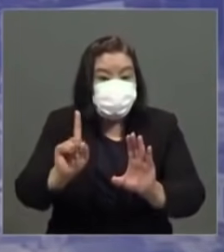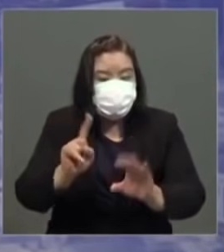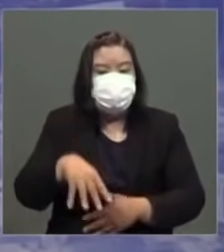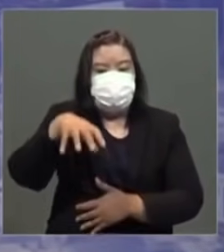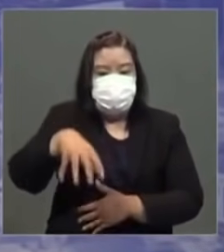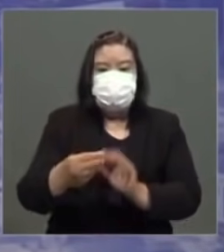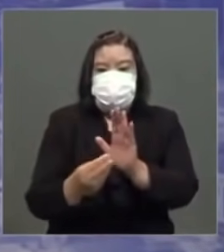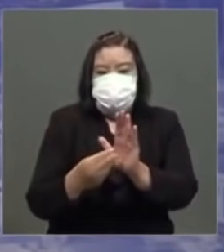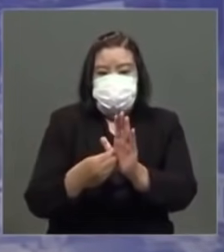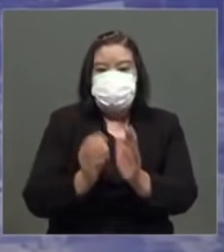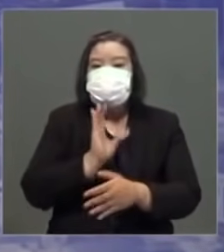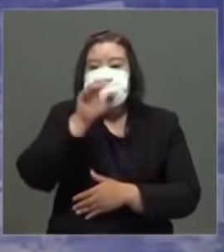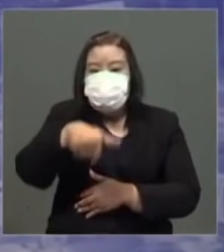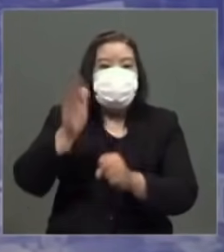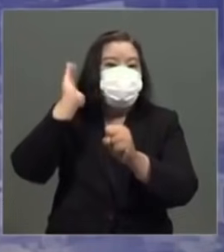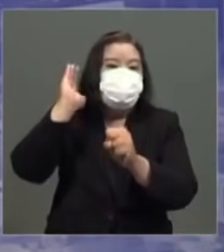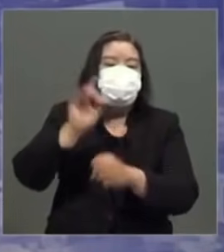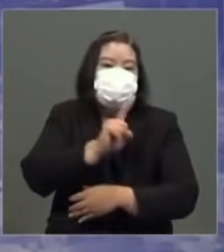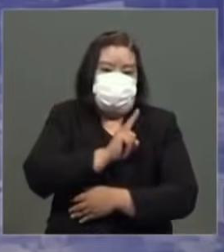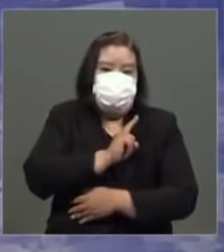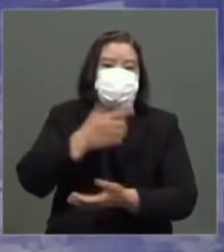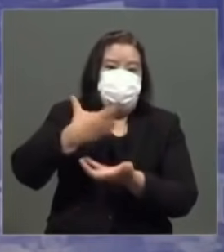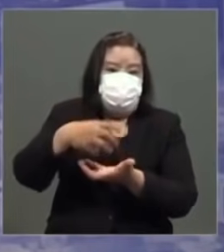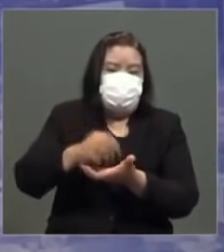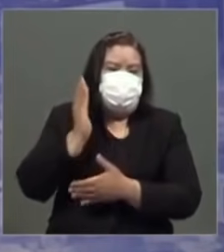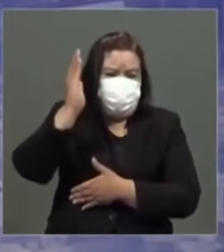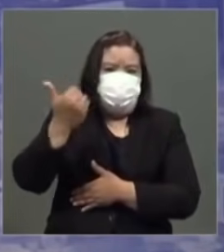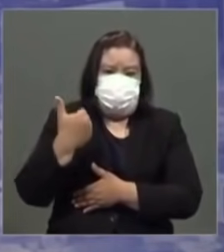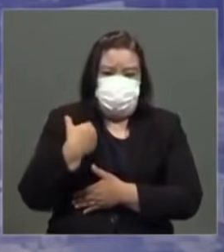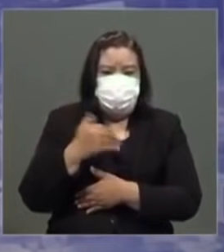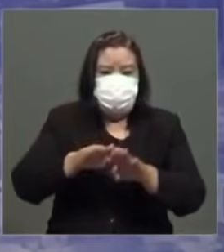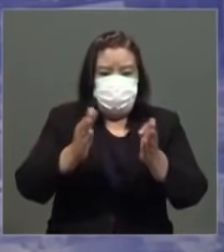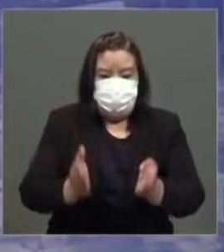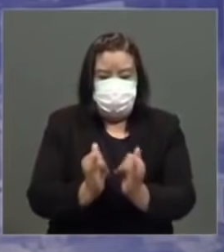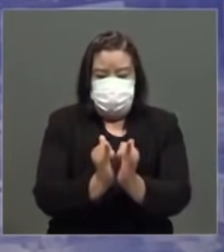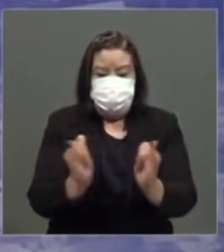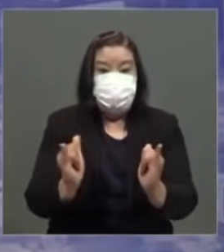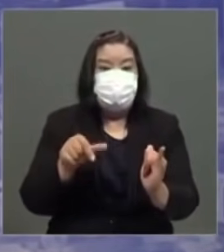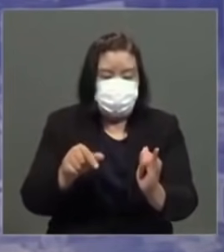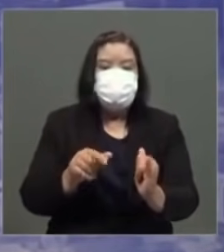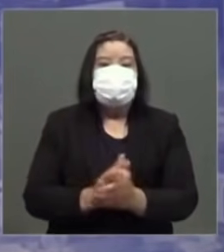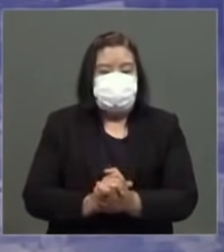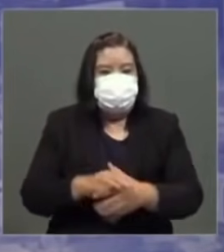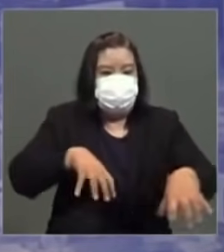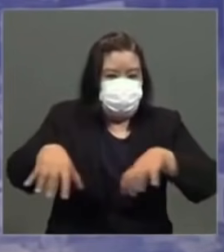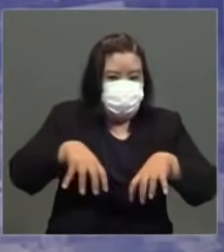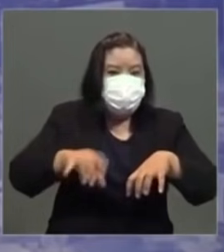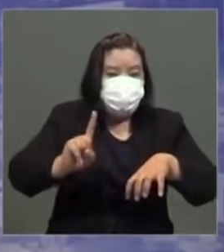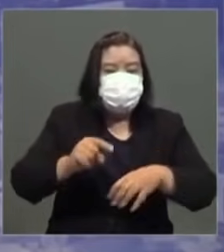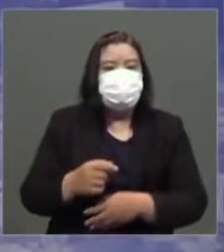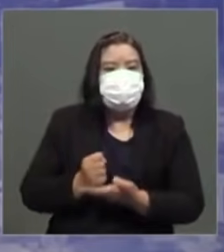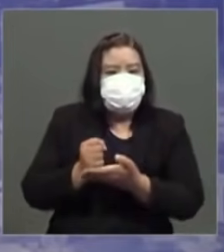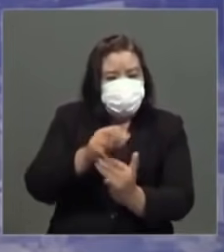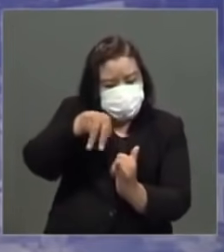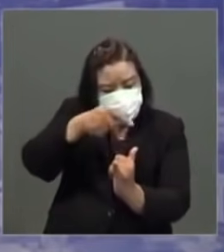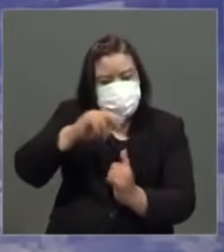ให้รายละเอียดตรงนี้ก็เป็นหลักการเบื้องต้นซึ่งจะเกิดเตียงขึ้นมาโดยในช่วงระยะเวลาสั้นๆนี้นะครับเพื่อที่จะรองรับทุก